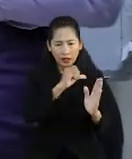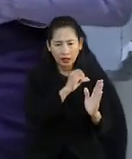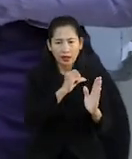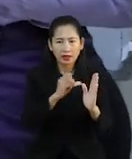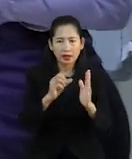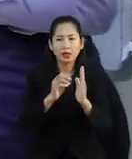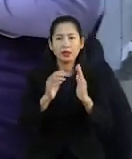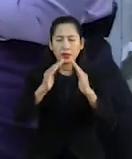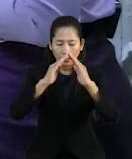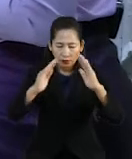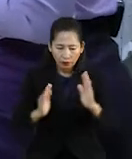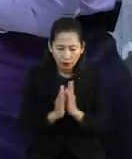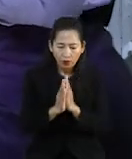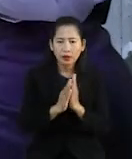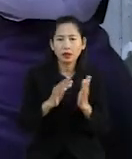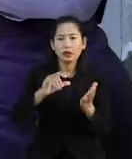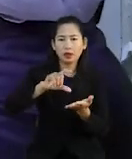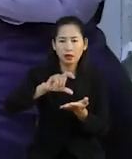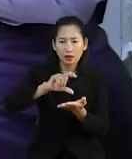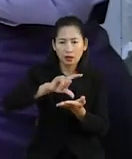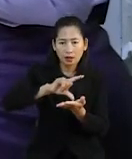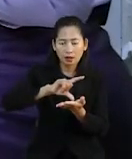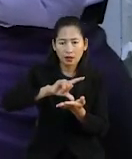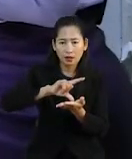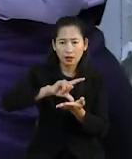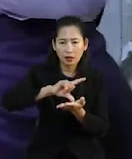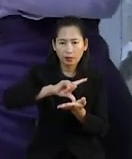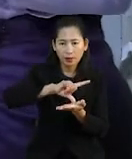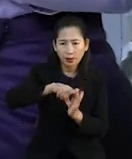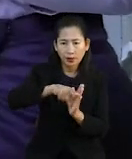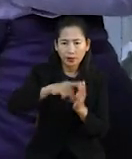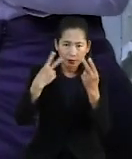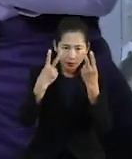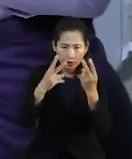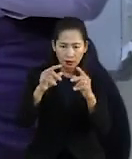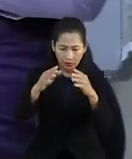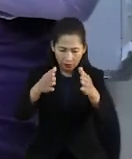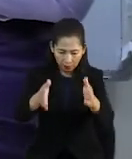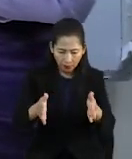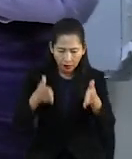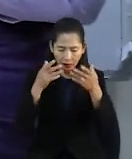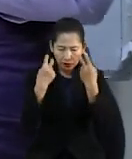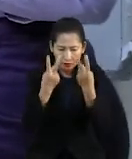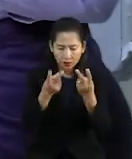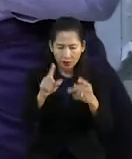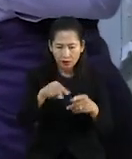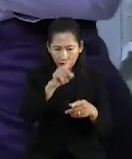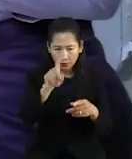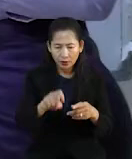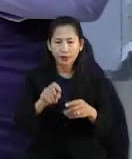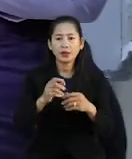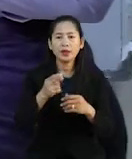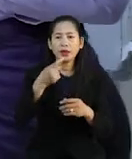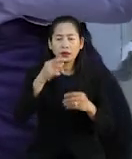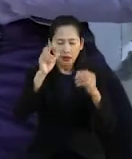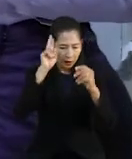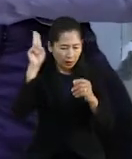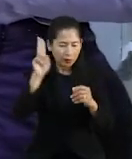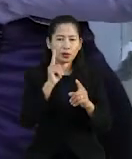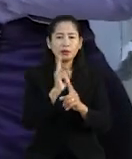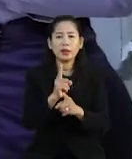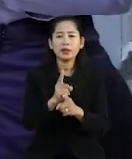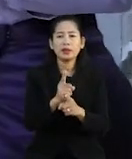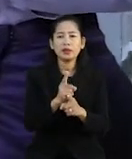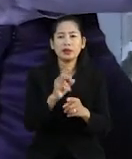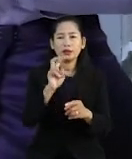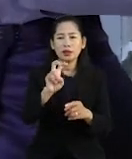muốn mơ phẳng nì nít cứ chỉ phẳng là con á chà mơ phẳng chào con chẳng bài mà xâm nụ rồi bà dừng với ta lục bú bàn chân nói